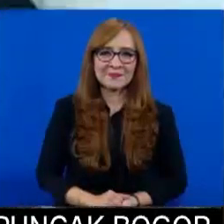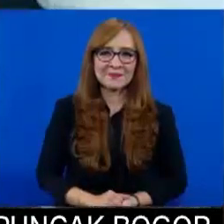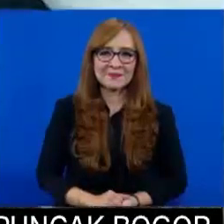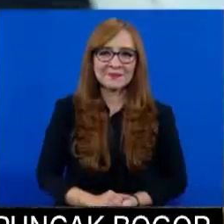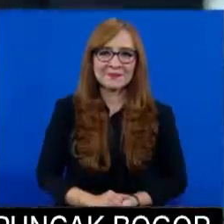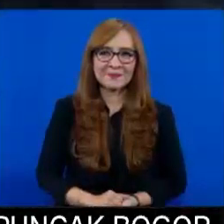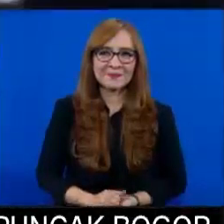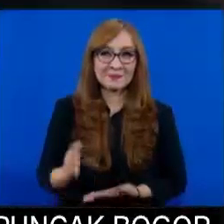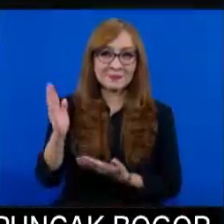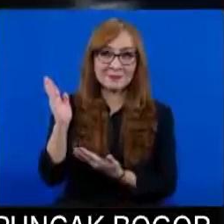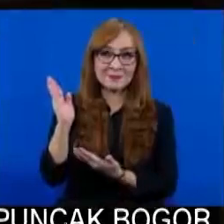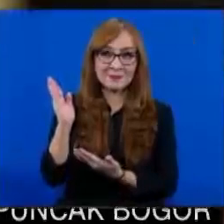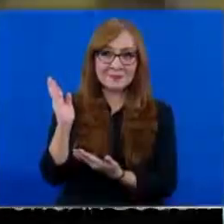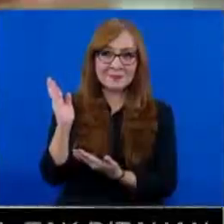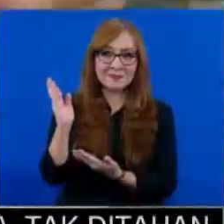Coba dicontohkan.